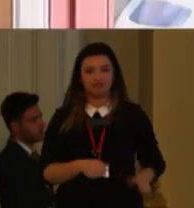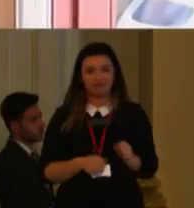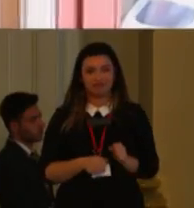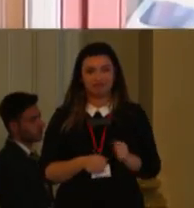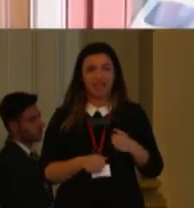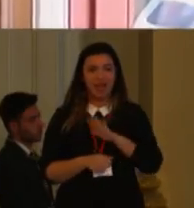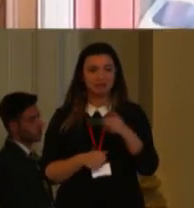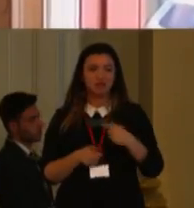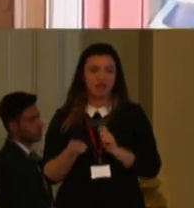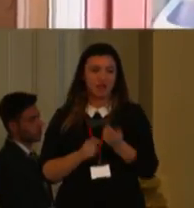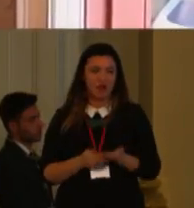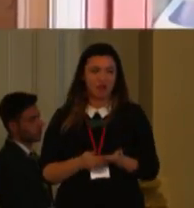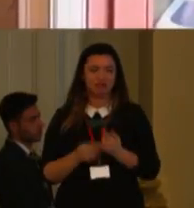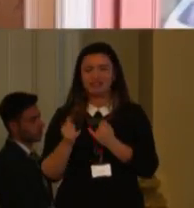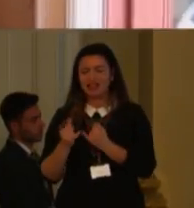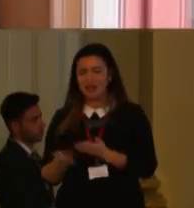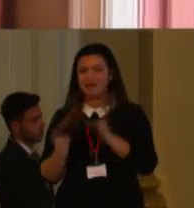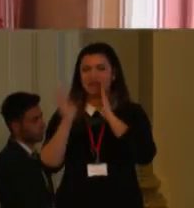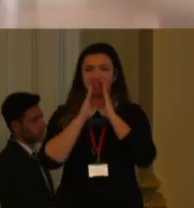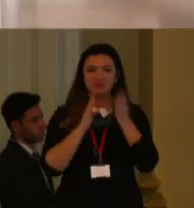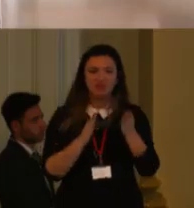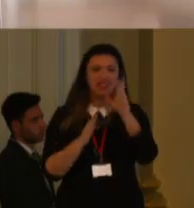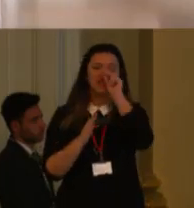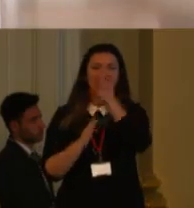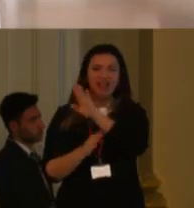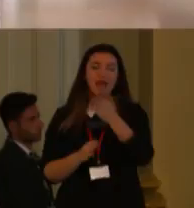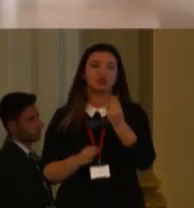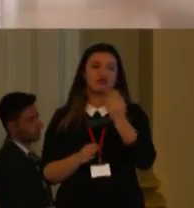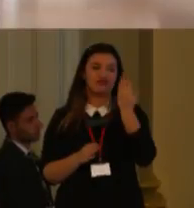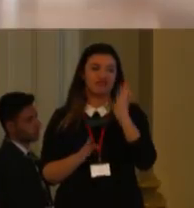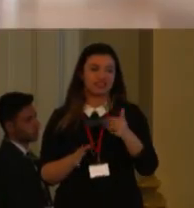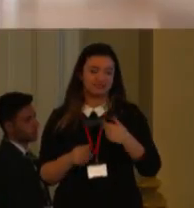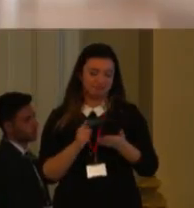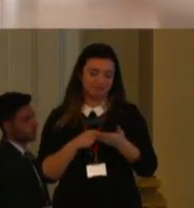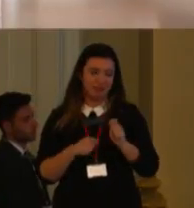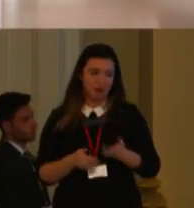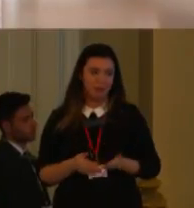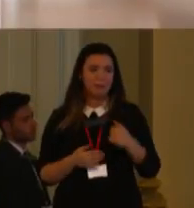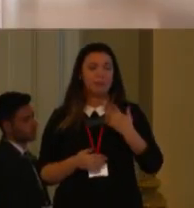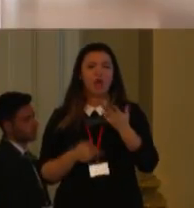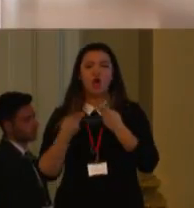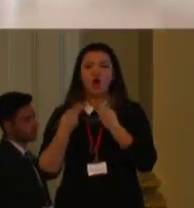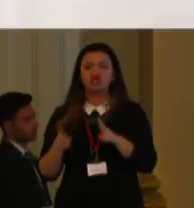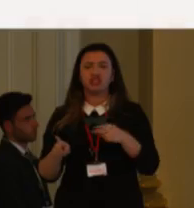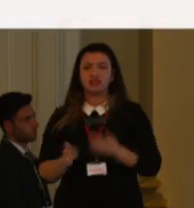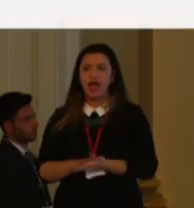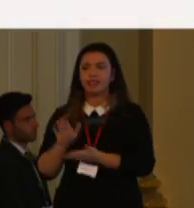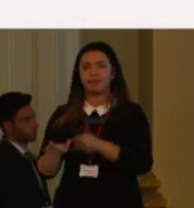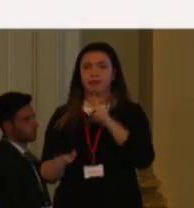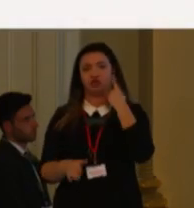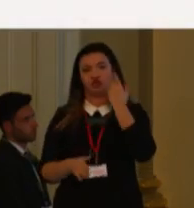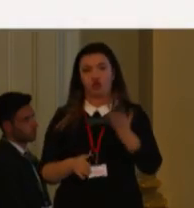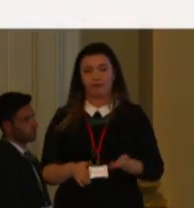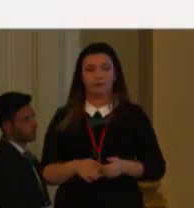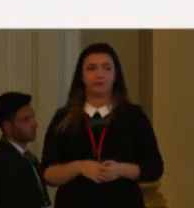hesaplarını aktif olarak kullanıyorum. Instagram, Facebook, Twitter gibi. Burada benim bir özgürleşme alanım olarak düşünüyorum.